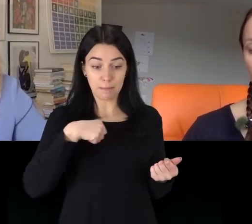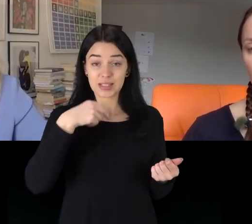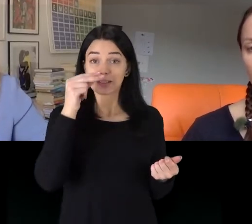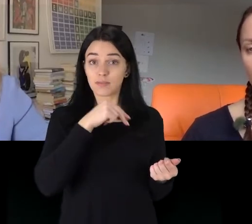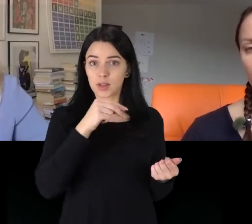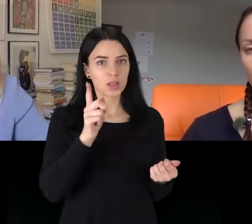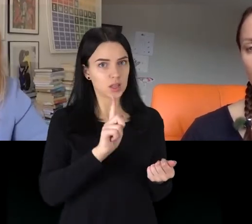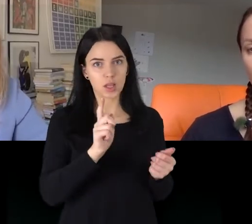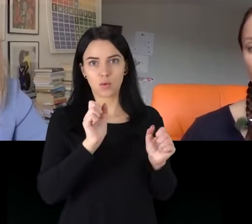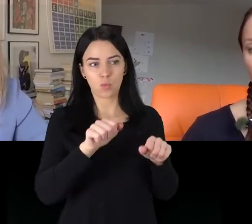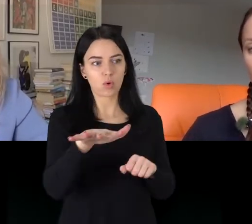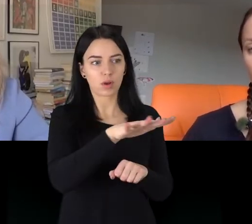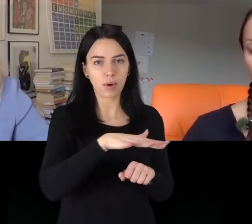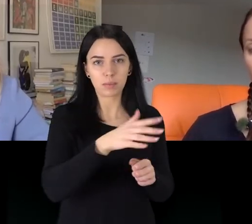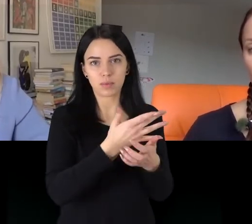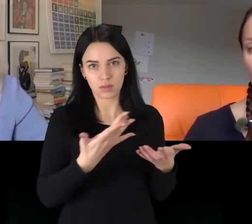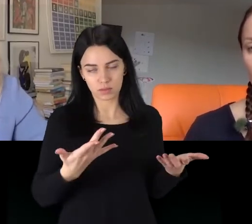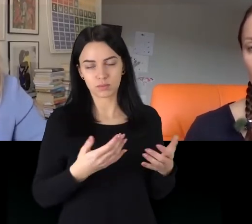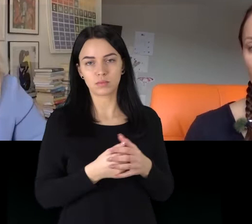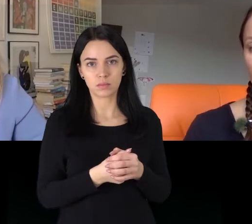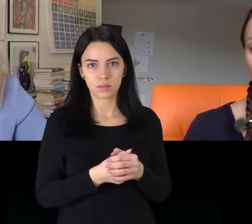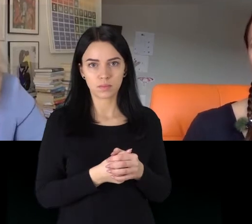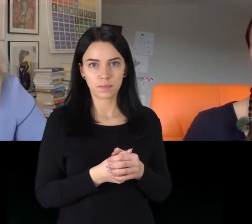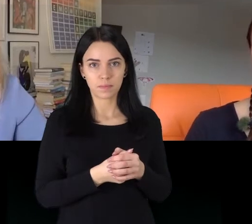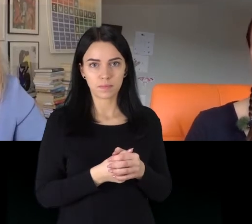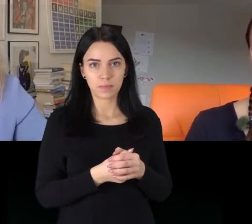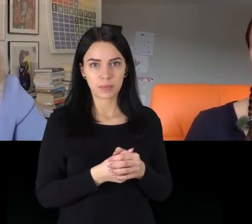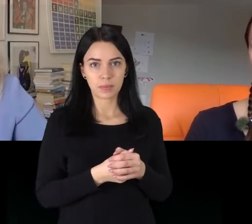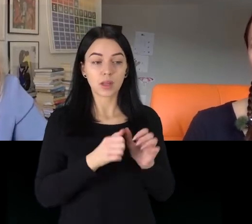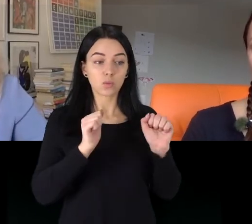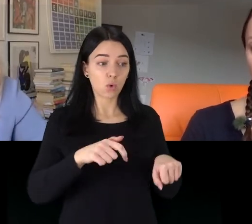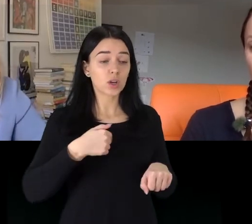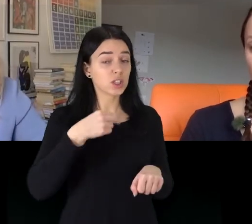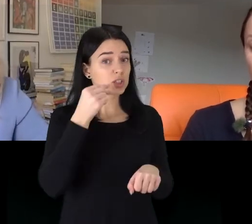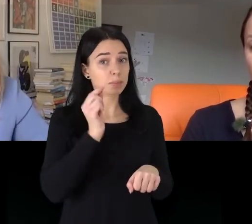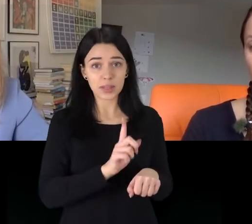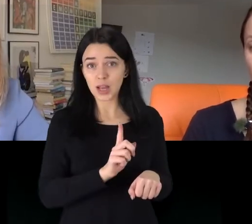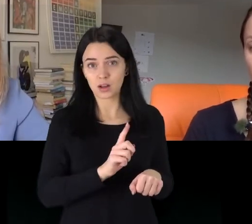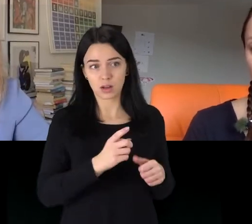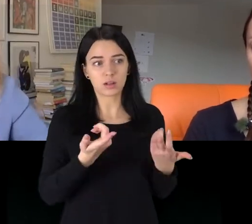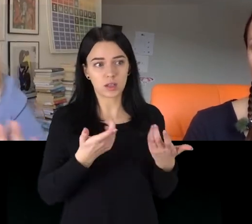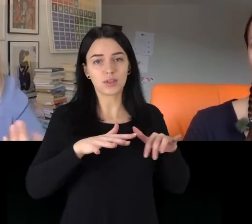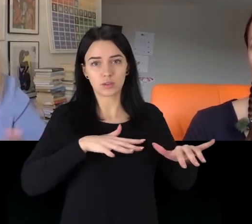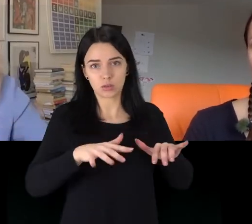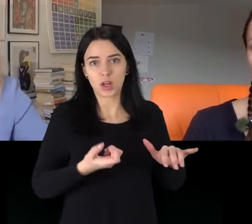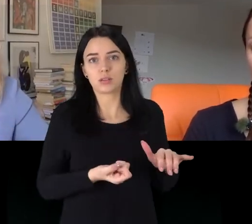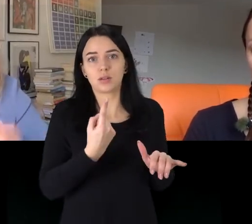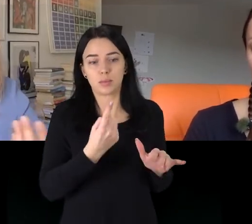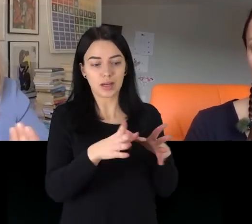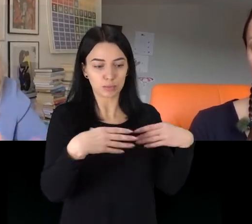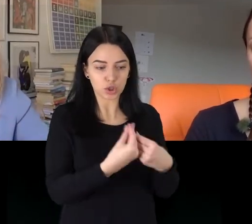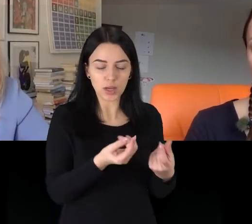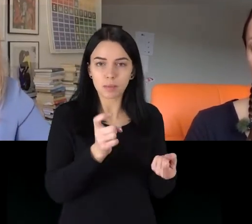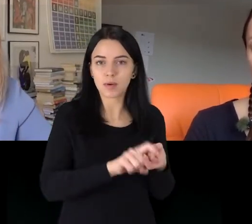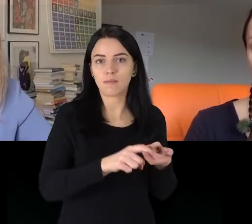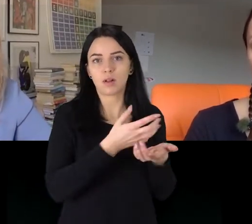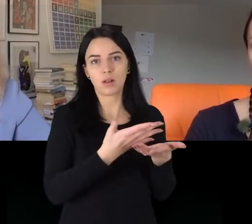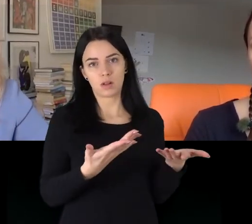ne? Tiksliau, taip ir yra. Bet, nu, aš galimai ir nekaltas arba nekalta, kad man taip nutiko, kad aš gimiau tokioje šeimoje, tai ką